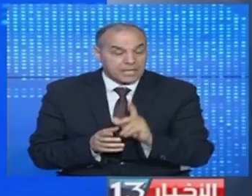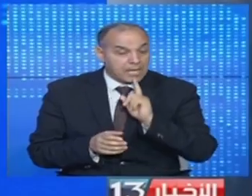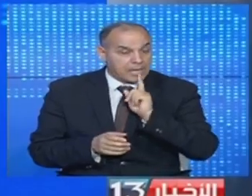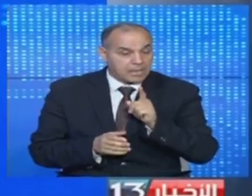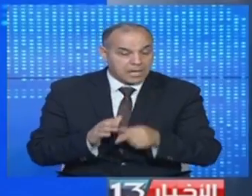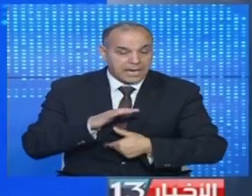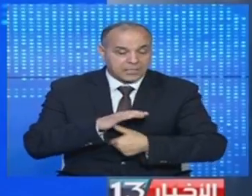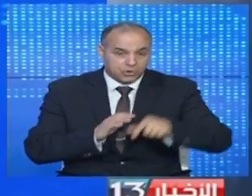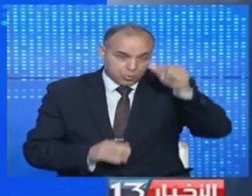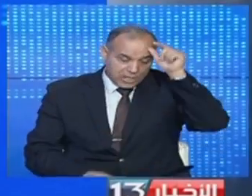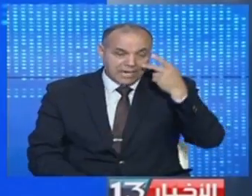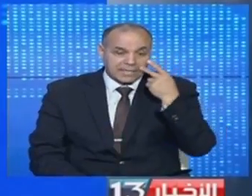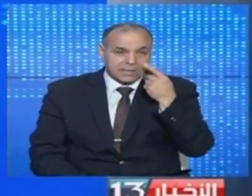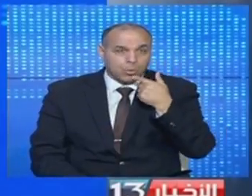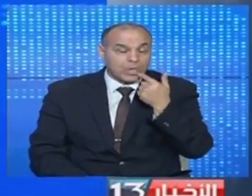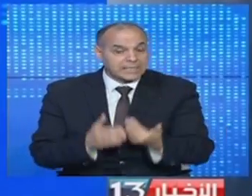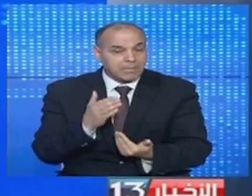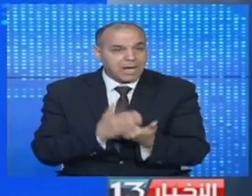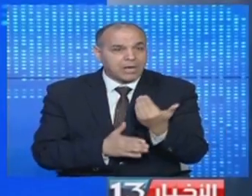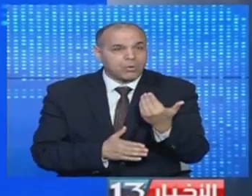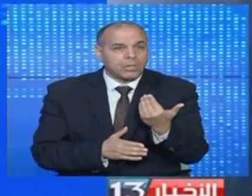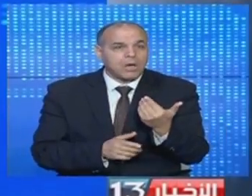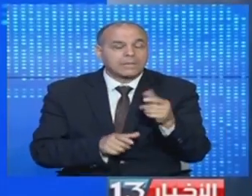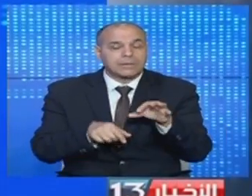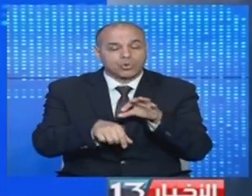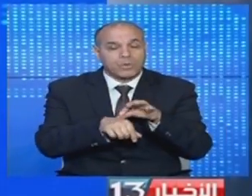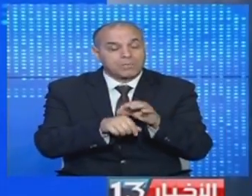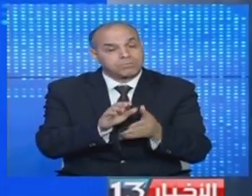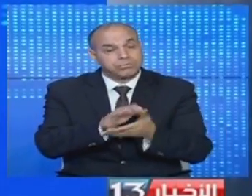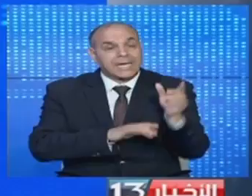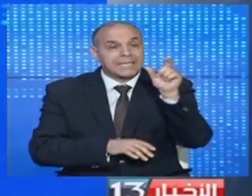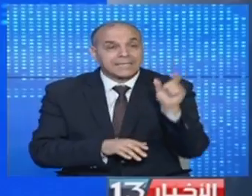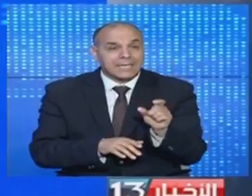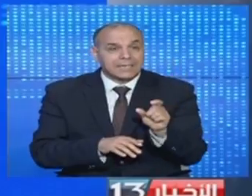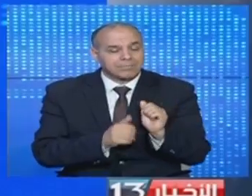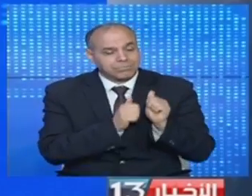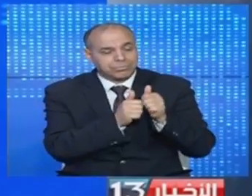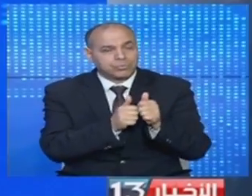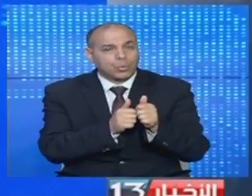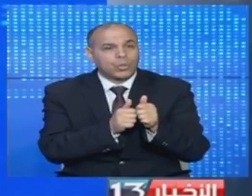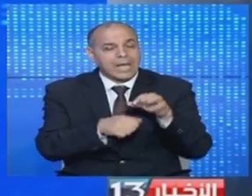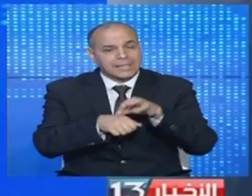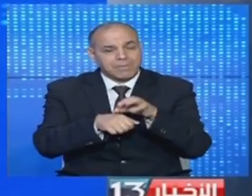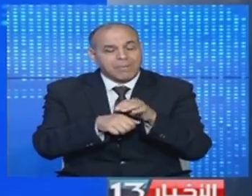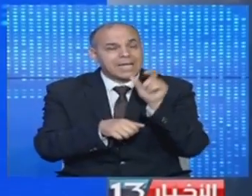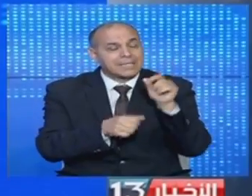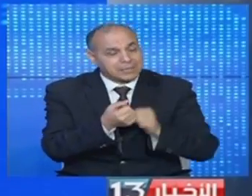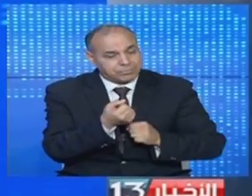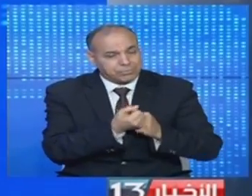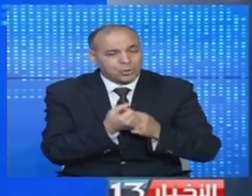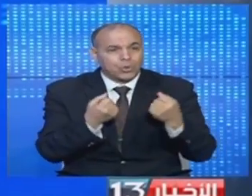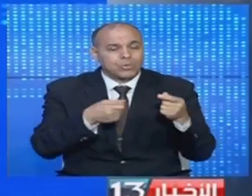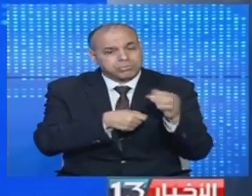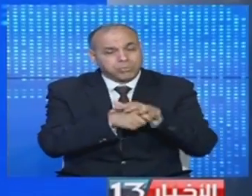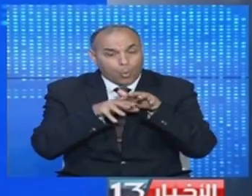رئيس الجمهوريه غير الصعيد غادرت صباح اليوم بعثه طبيه تونسيه الى ايطاليا لمعارضه مجهودات الاطباء الايطاليين في موقع